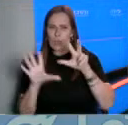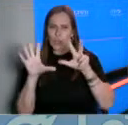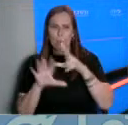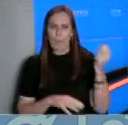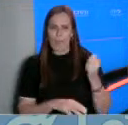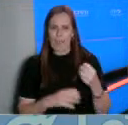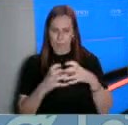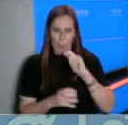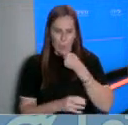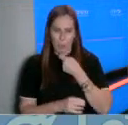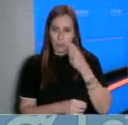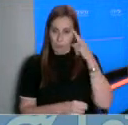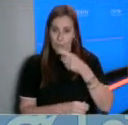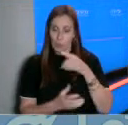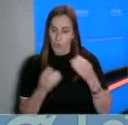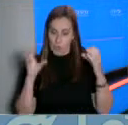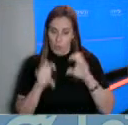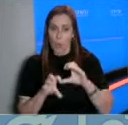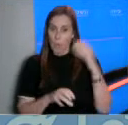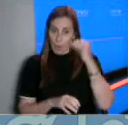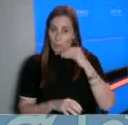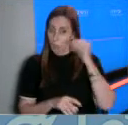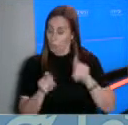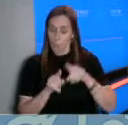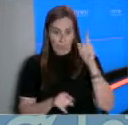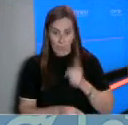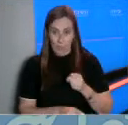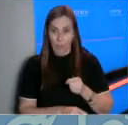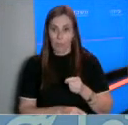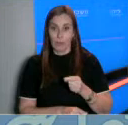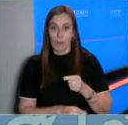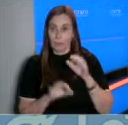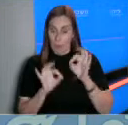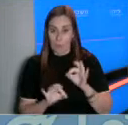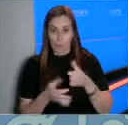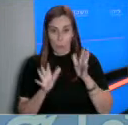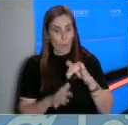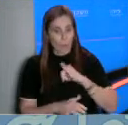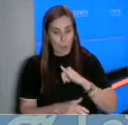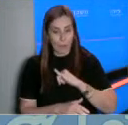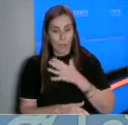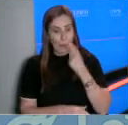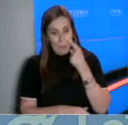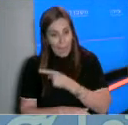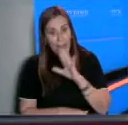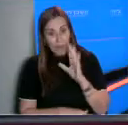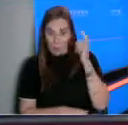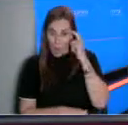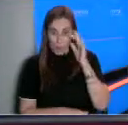נדמה להם שבגלל שהם השקיעו הרבה ולמדו כמו שצריך, ובאמת זה מאוד מעניין אותם, היה נדמה